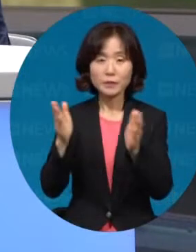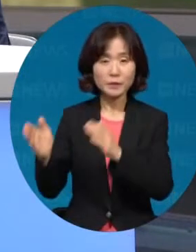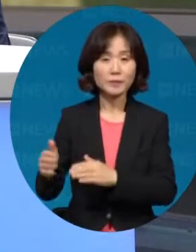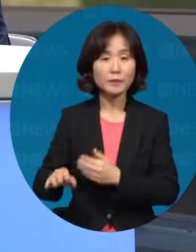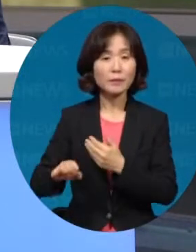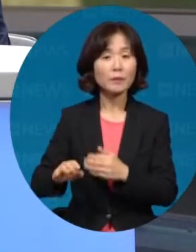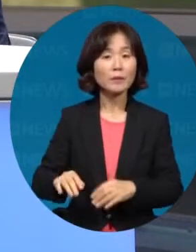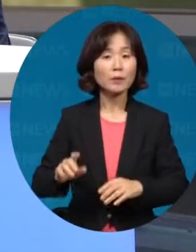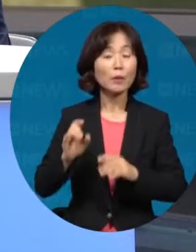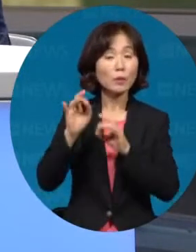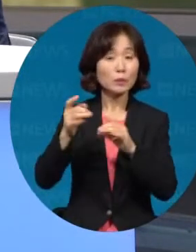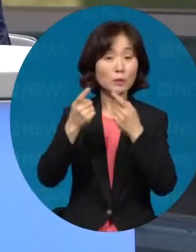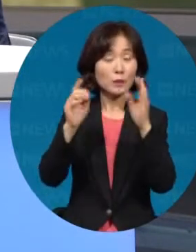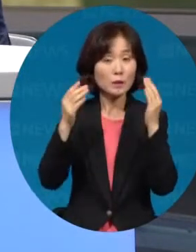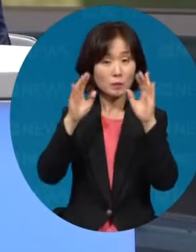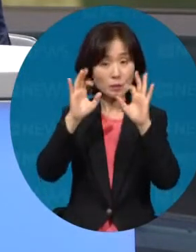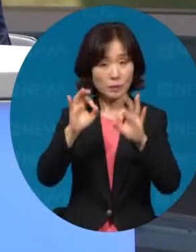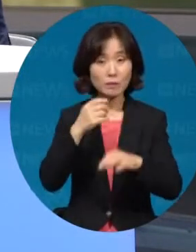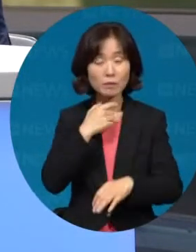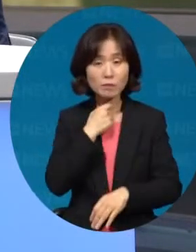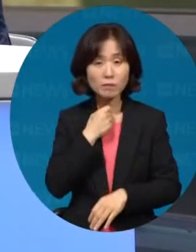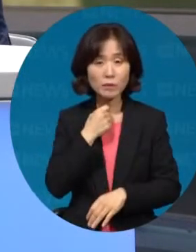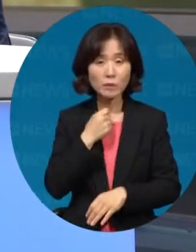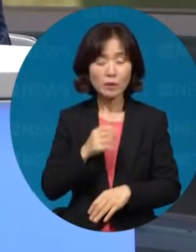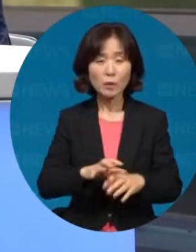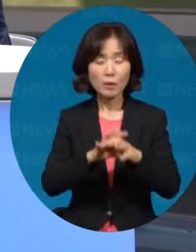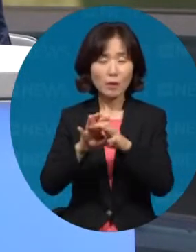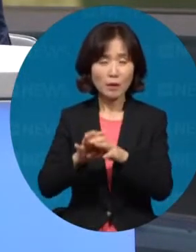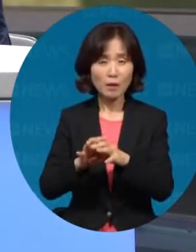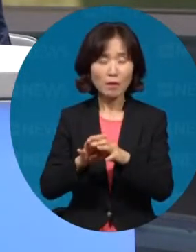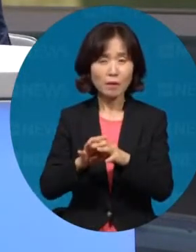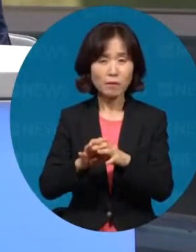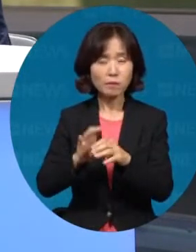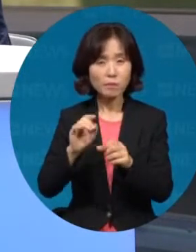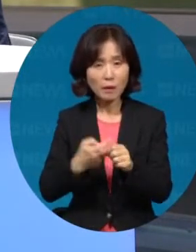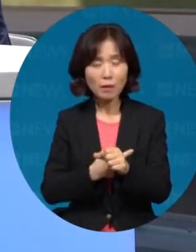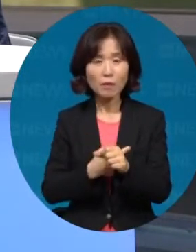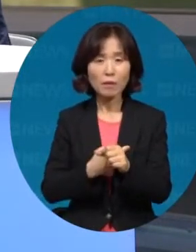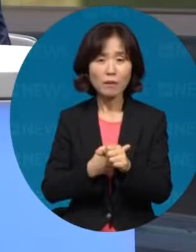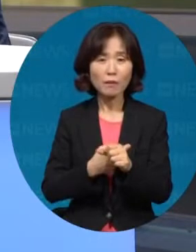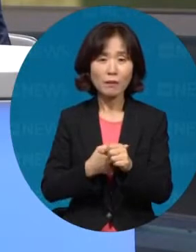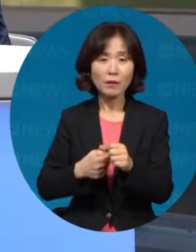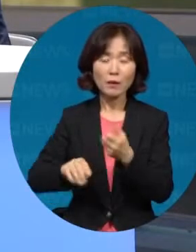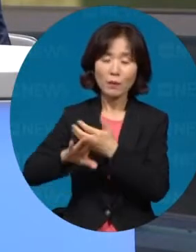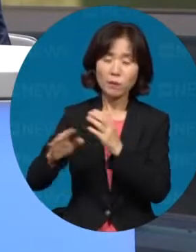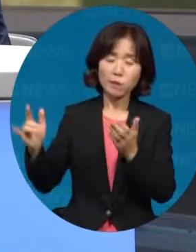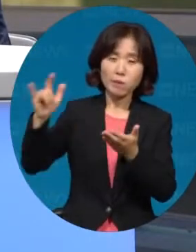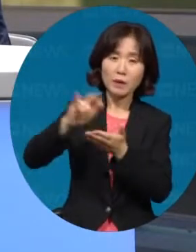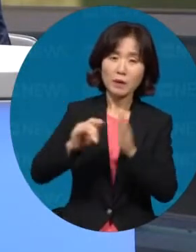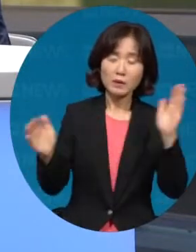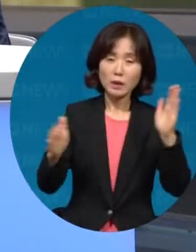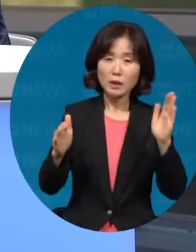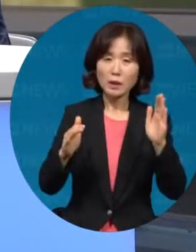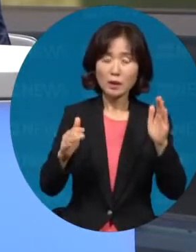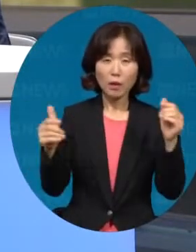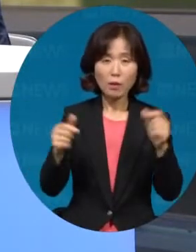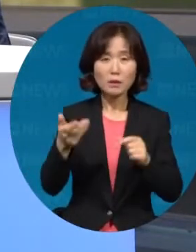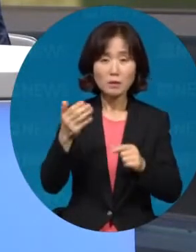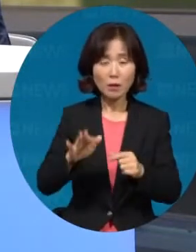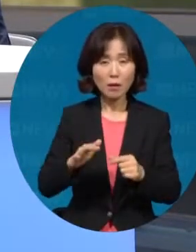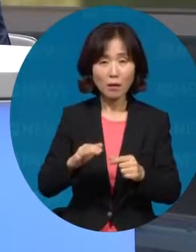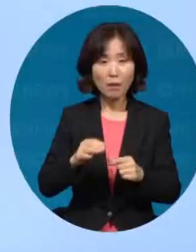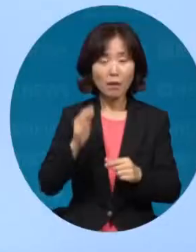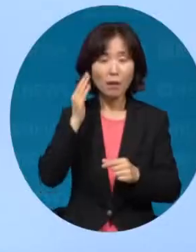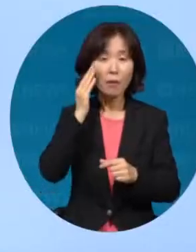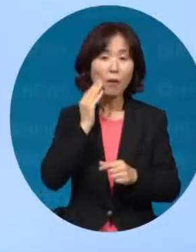또 한번 살펴보겠습니다 크로 날 구로 유학생이 줄었지만 그럼에도 불구하고 흑자를 기록한 대학들이 많았다고 요 네 호주는 지난해 코르 알구